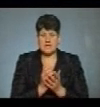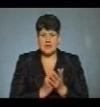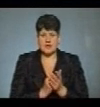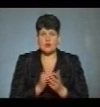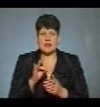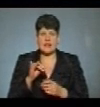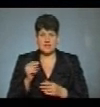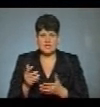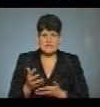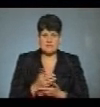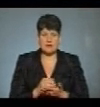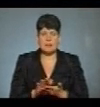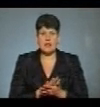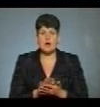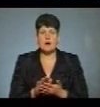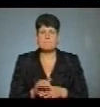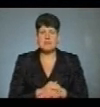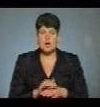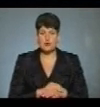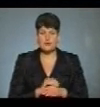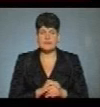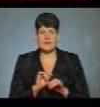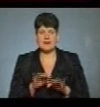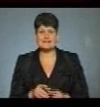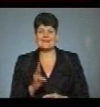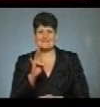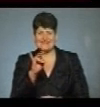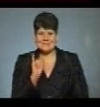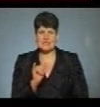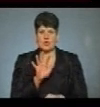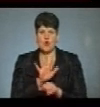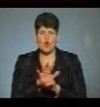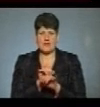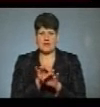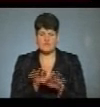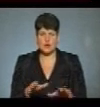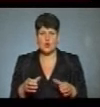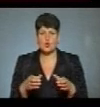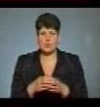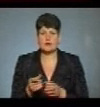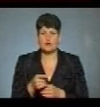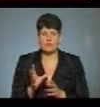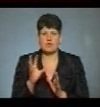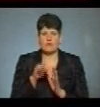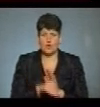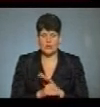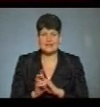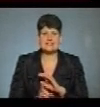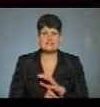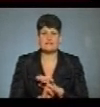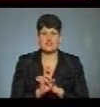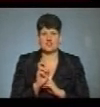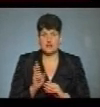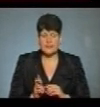які зібрали під час благодійної акції «Ні коронавірусу». Зазначу, група тернополян, до якої входить священник катедри отець